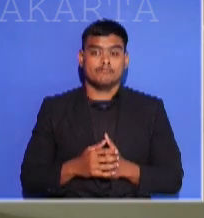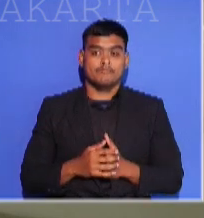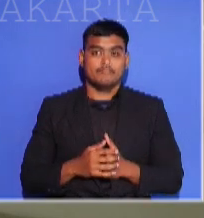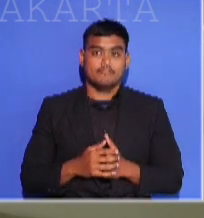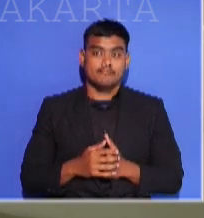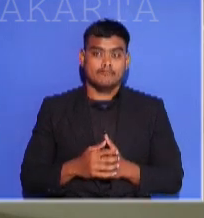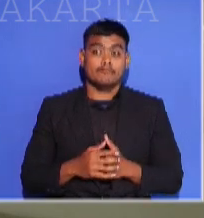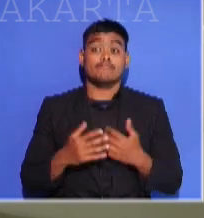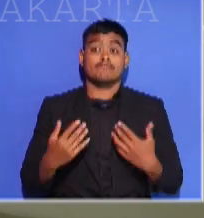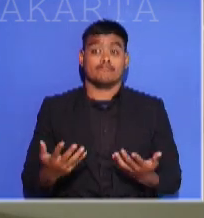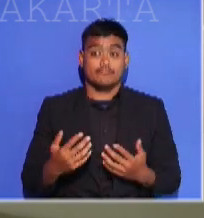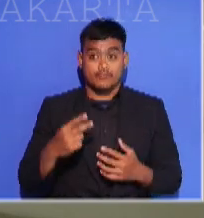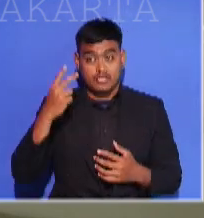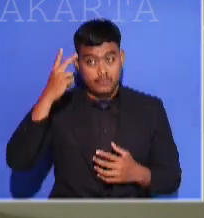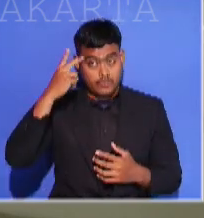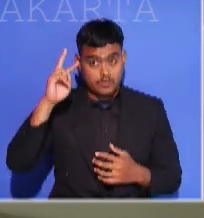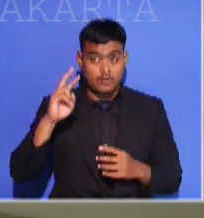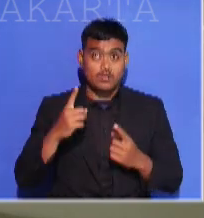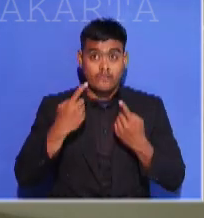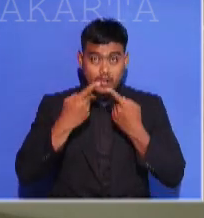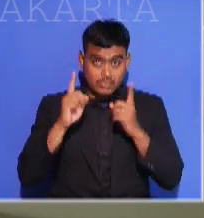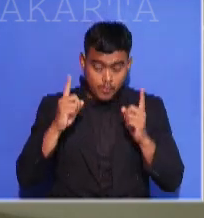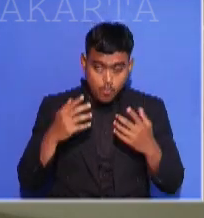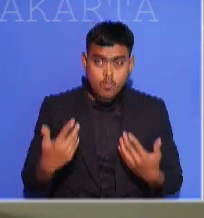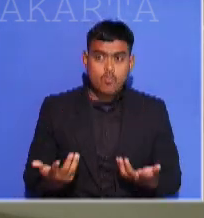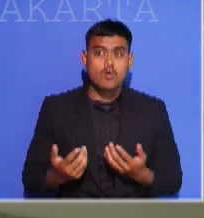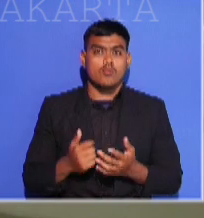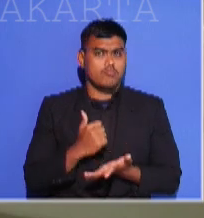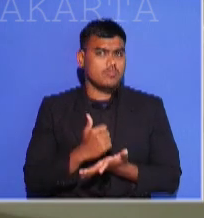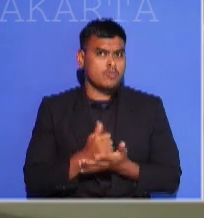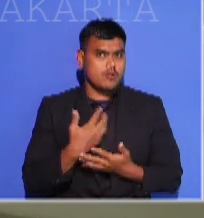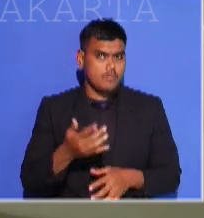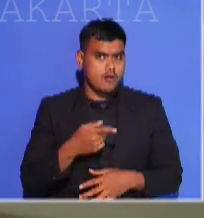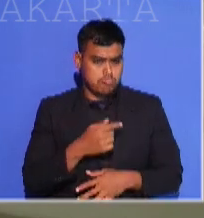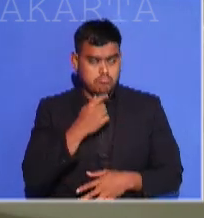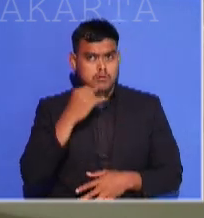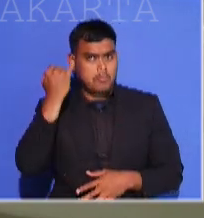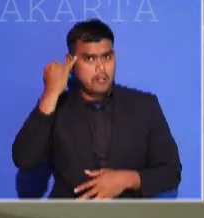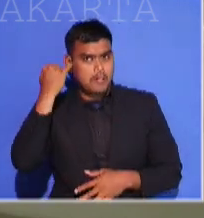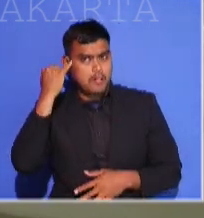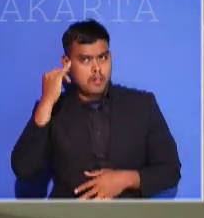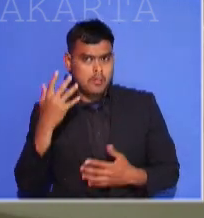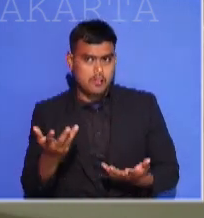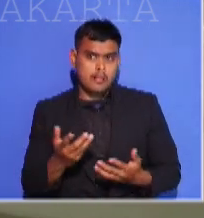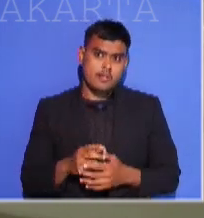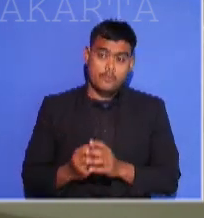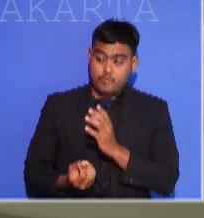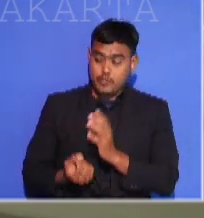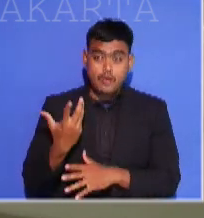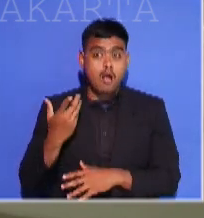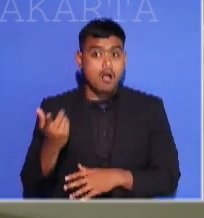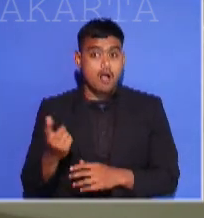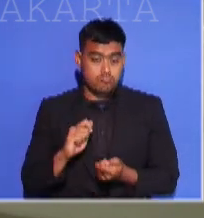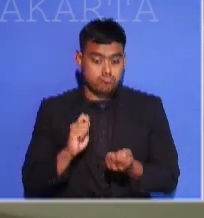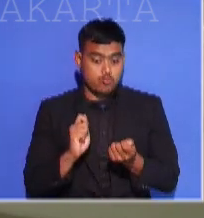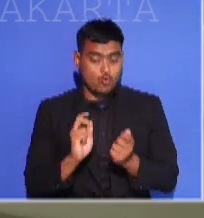dari vis pol bahwa science for better Society bahwa perkembangan transformasi digital